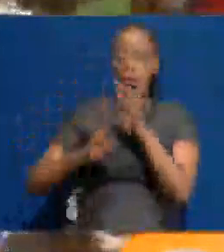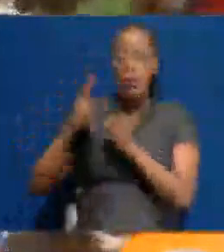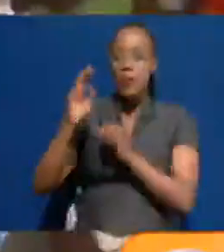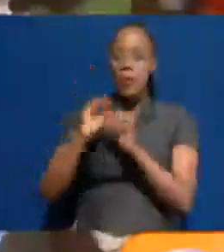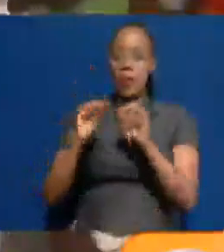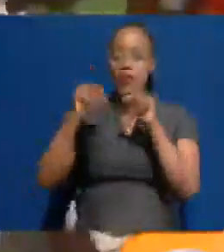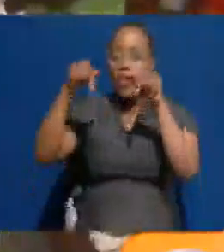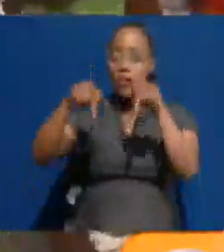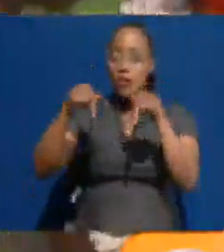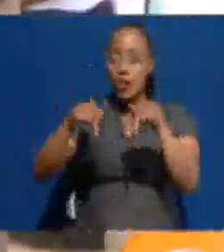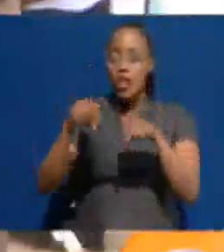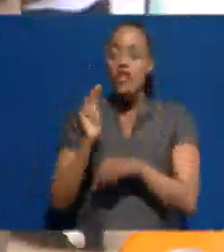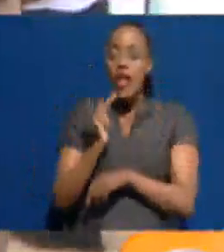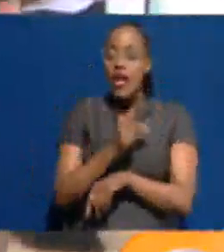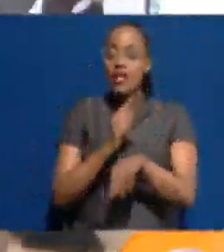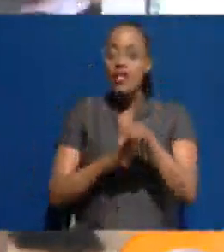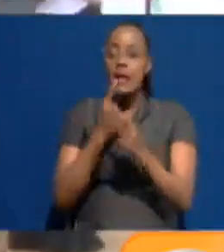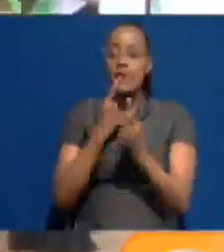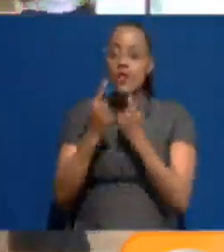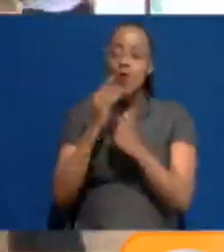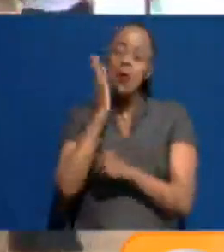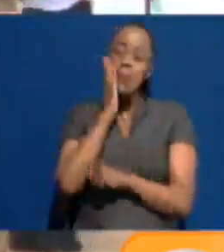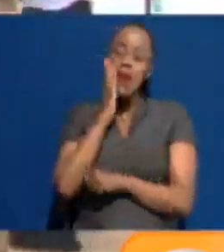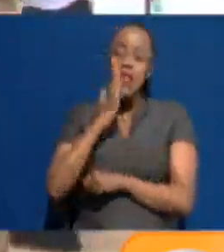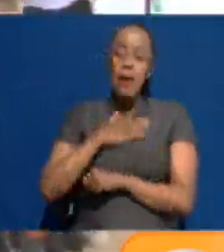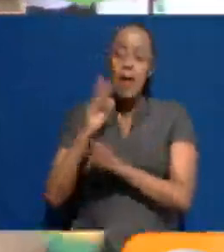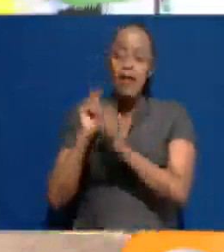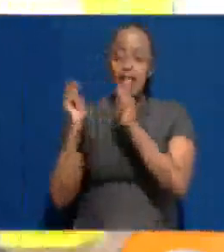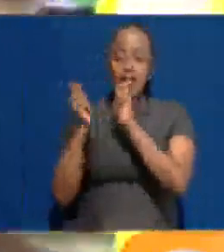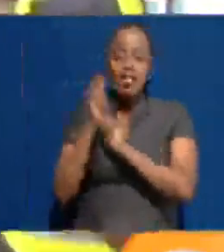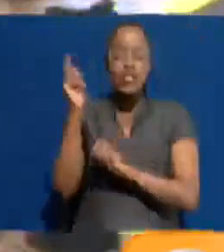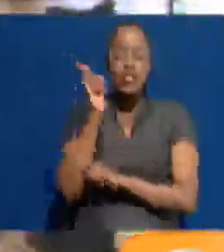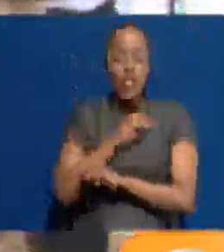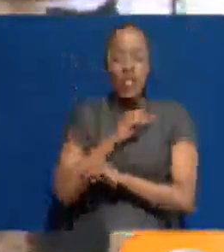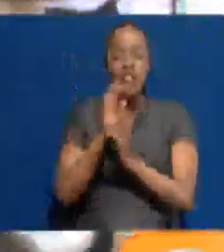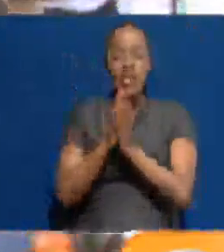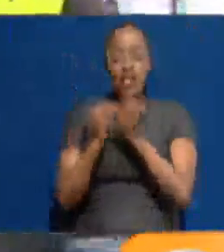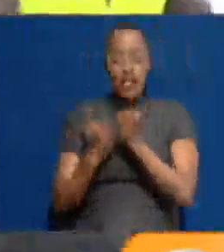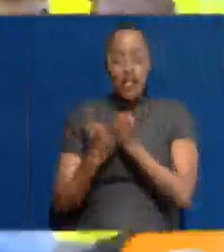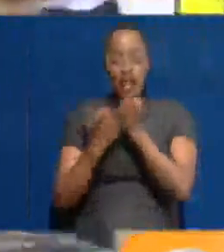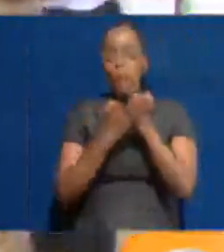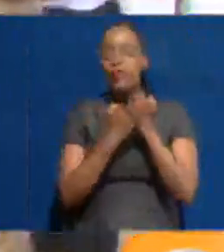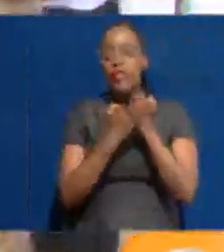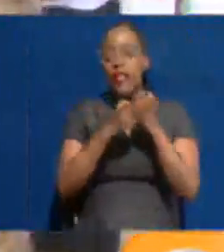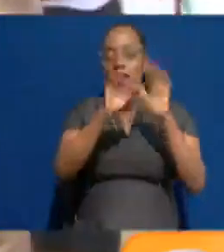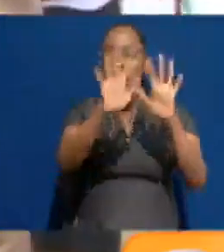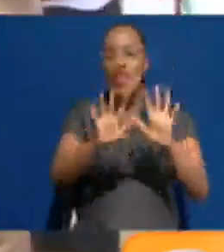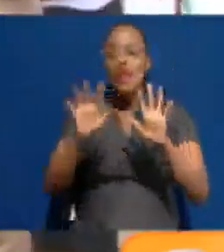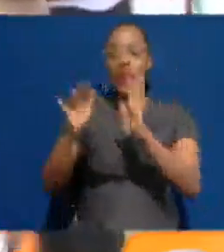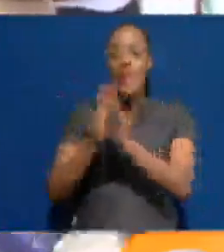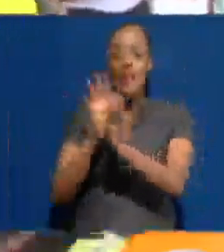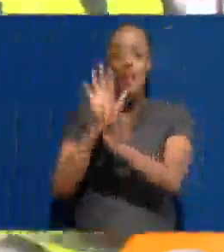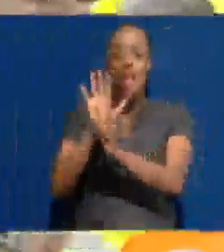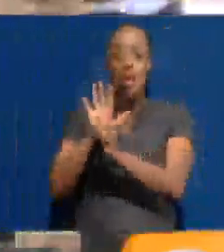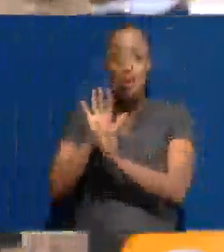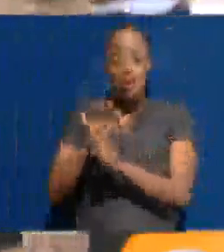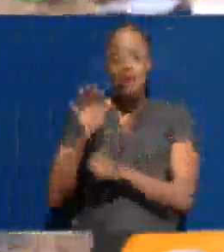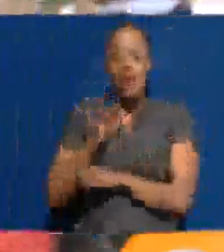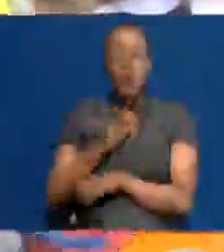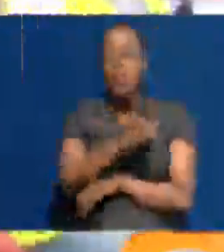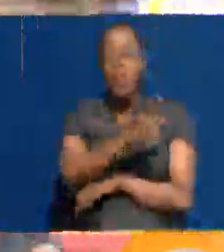Na leo hii tunavyoongea, mamangu pia amebadilika, ana support hii campaign. Pia wanawake wengi tu wako